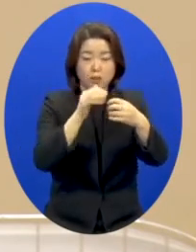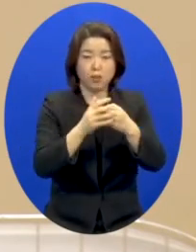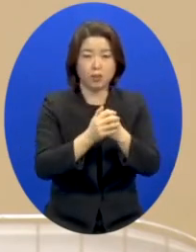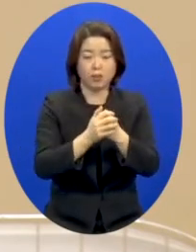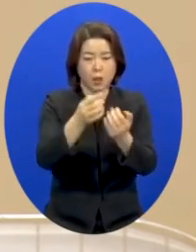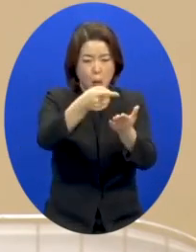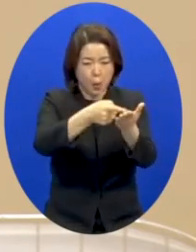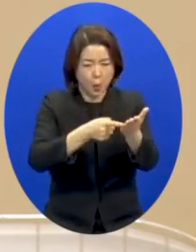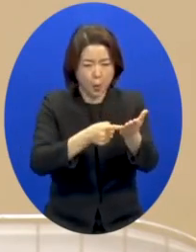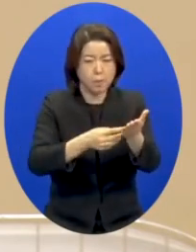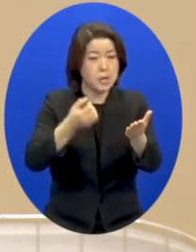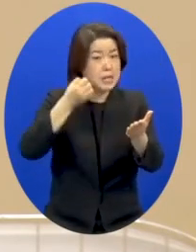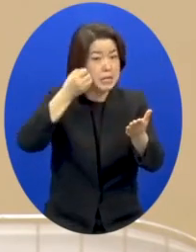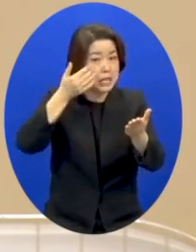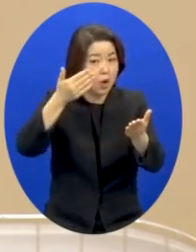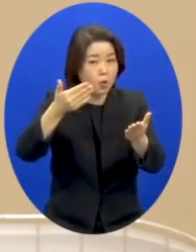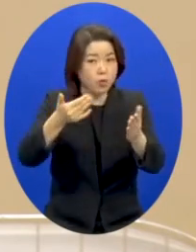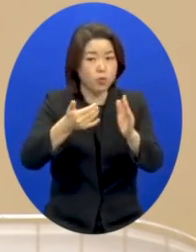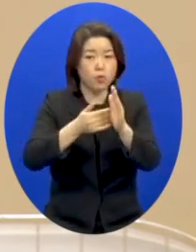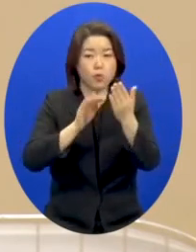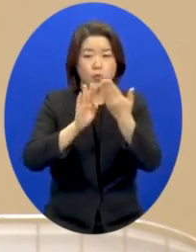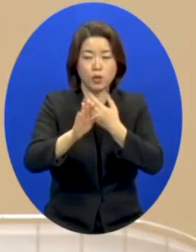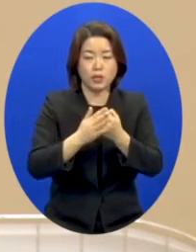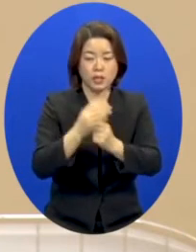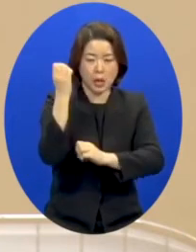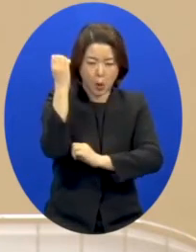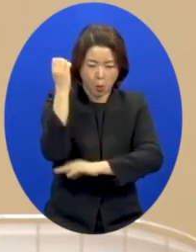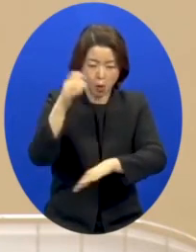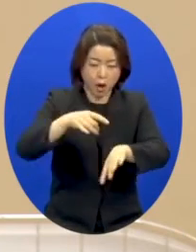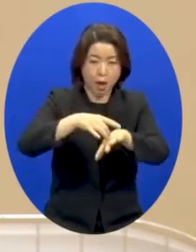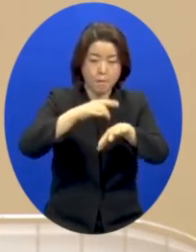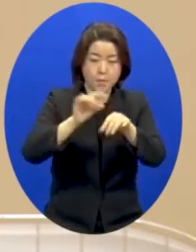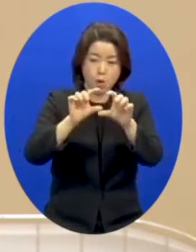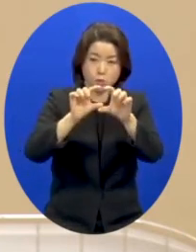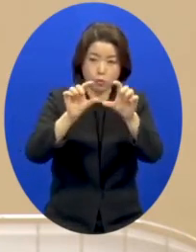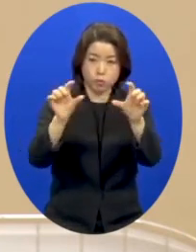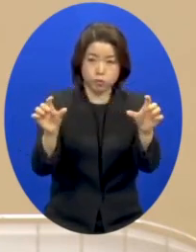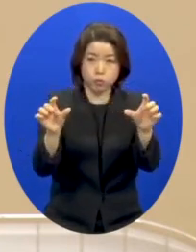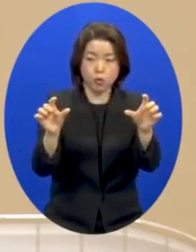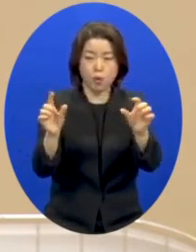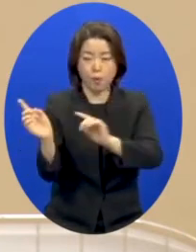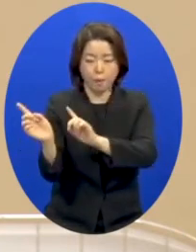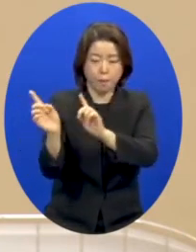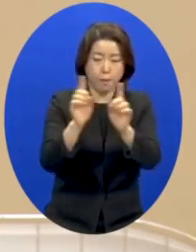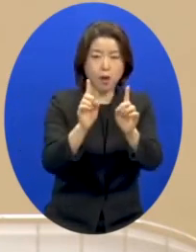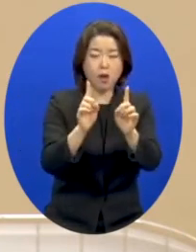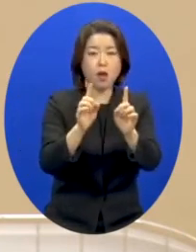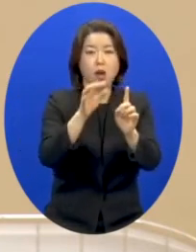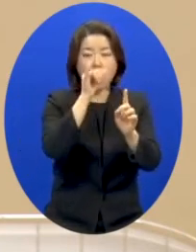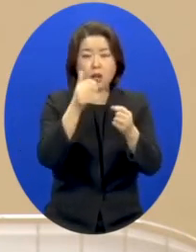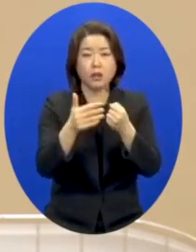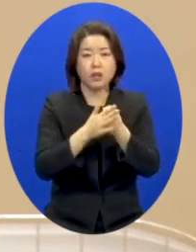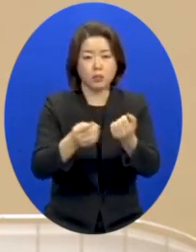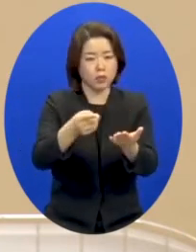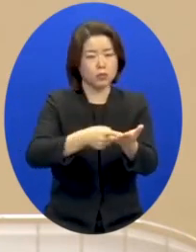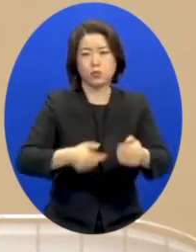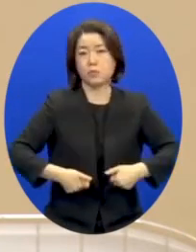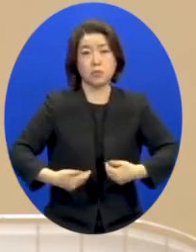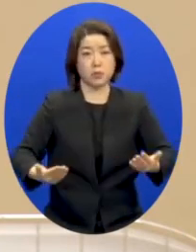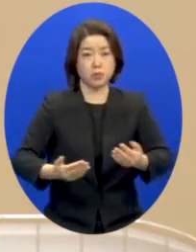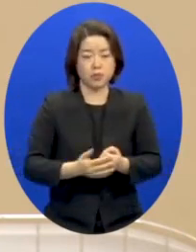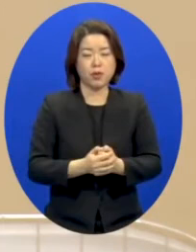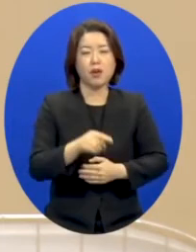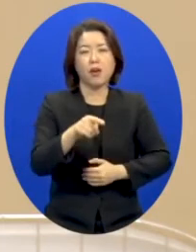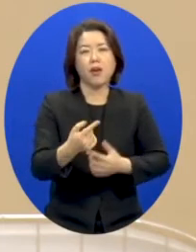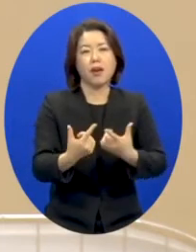절제 수술 후 9개월이 지났지만 원래의 뼈 두께로 회복되었기에 수술할 필요가 없다는 것이었습니다. 이와